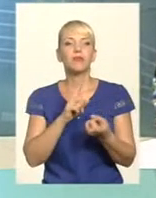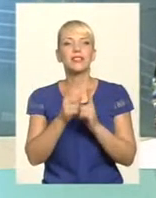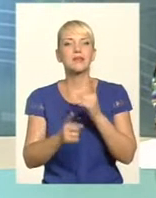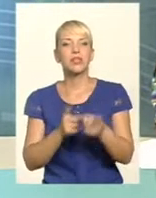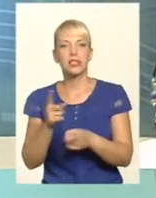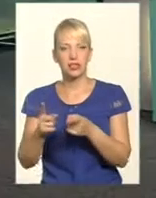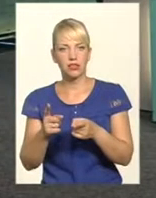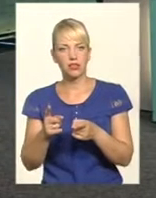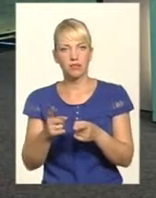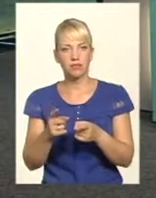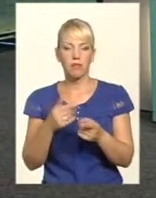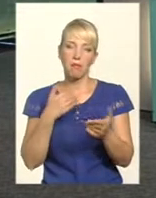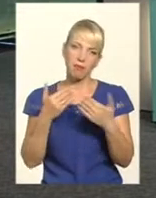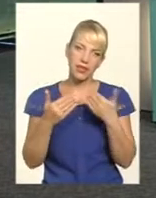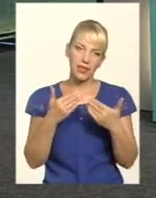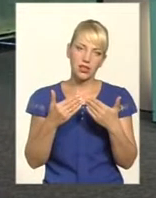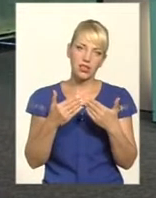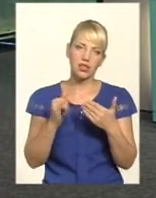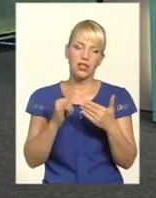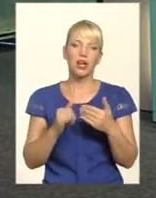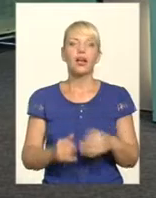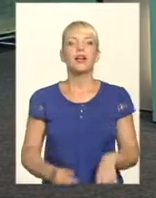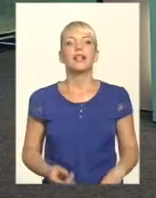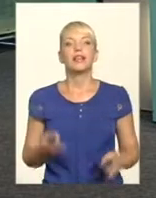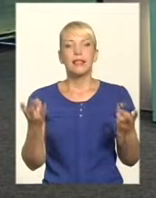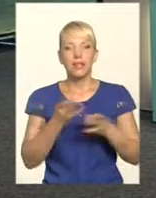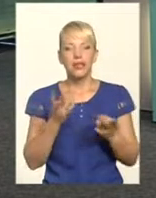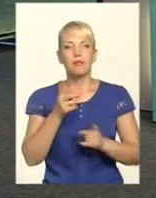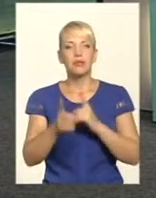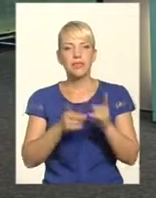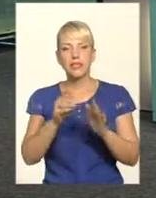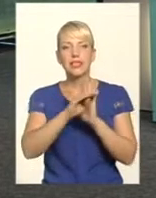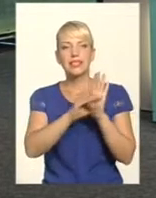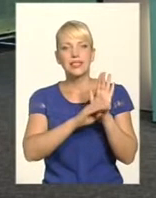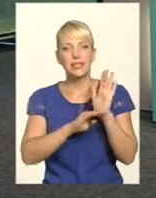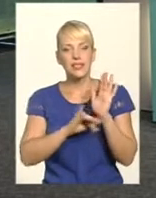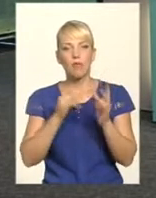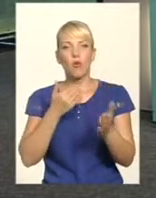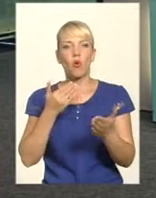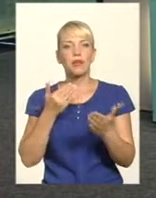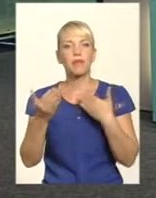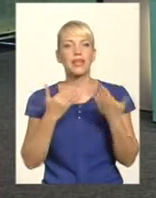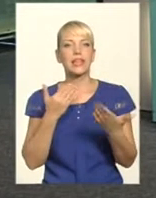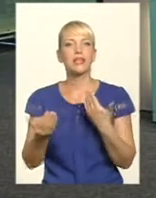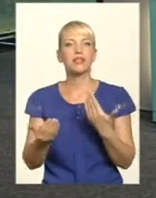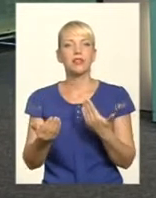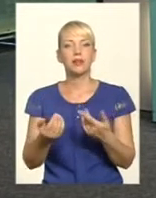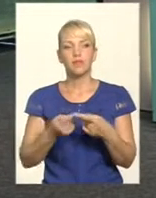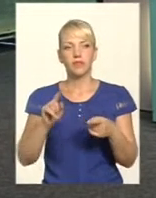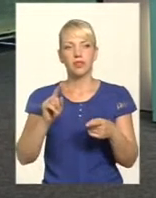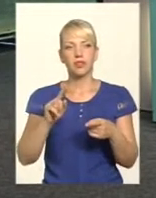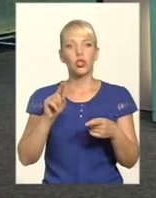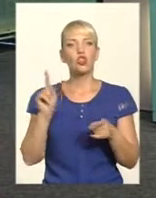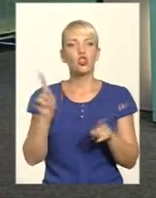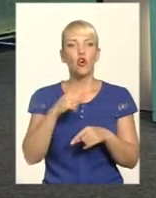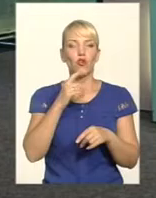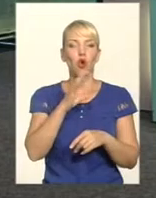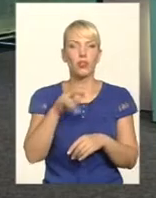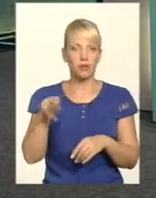Підхід? Систему і підхід. Якщо оце обов'язково треба змінити. От те, що говорить Олександр Петрович,